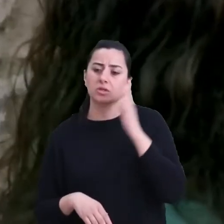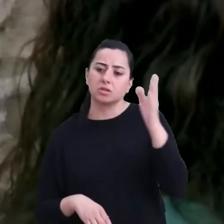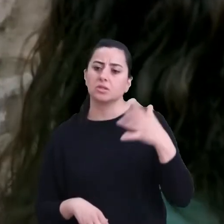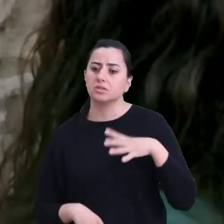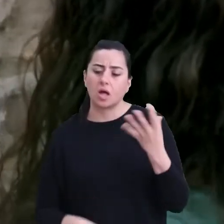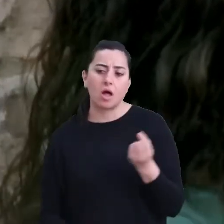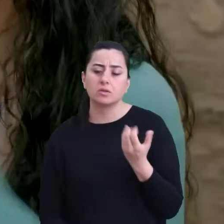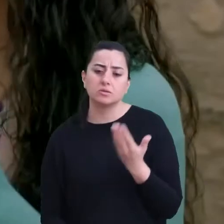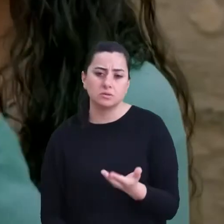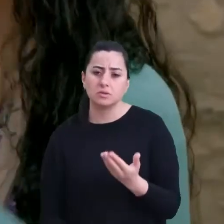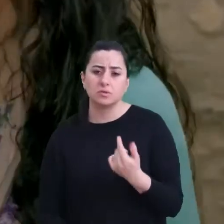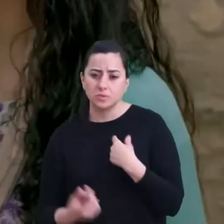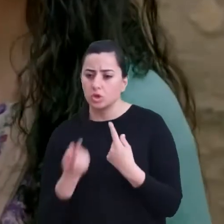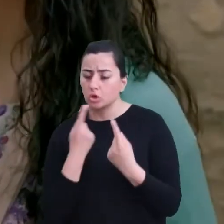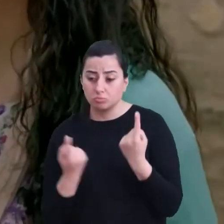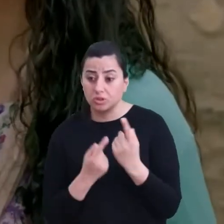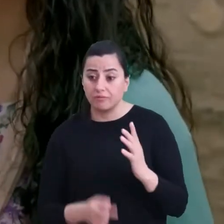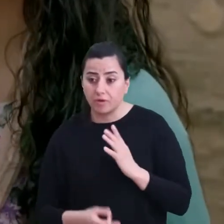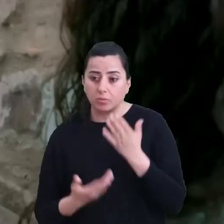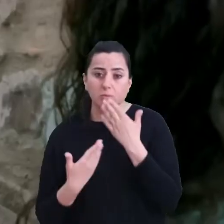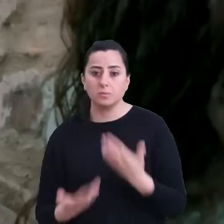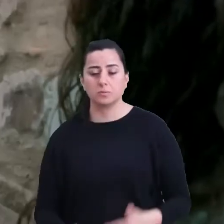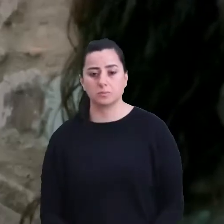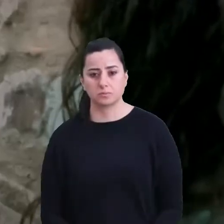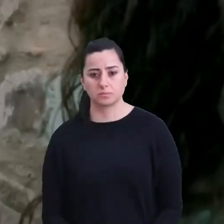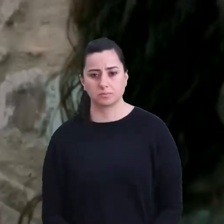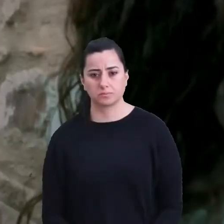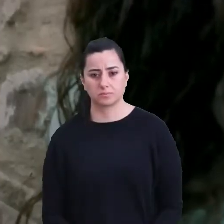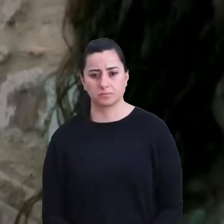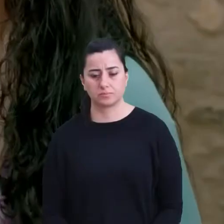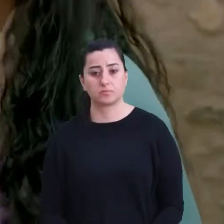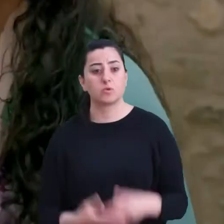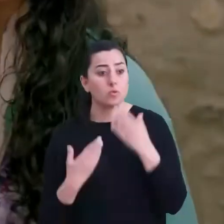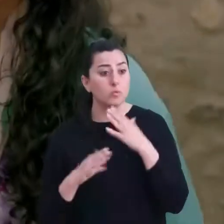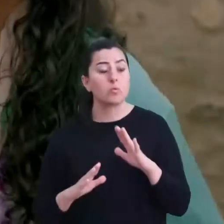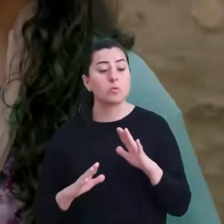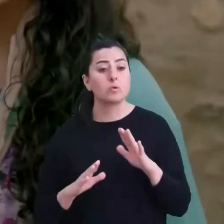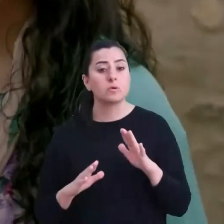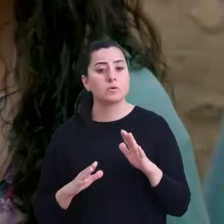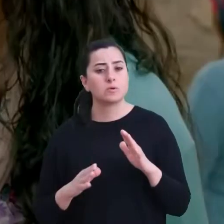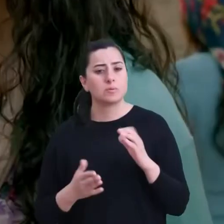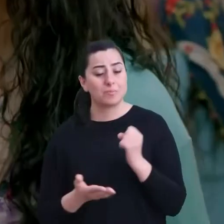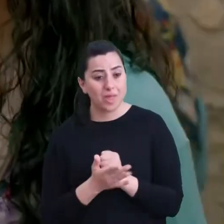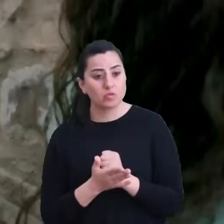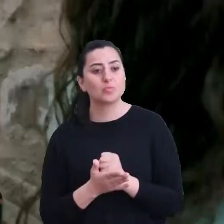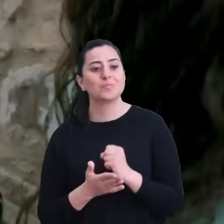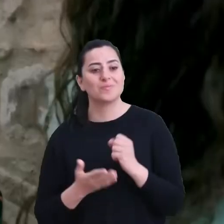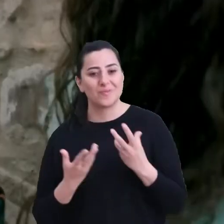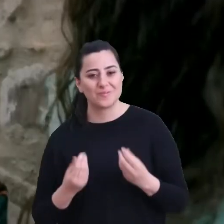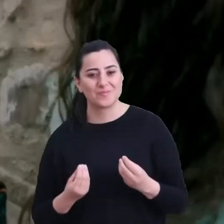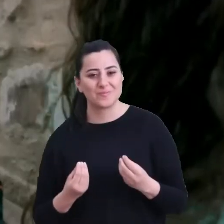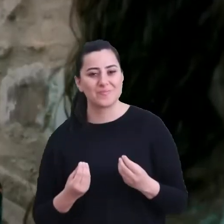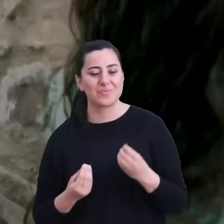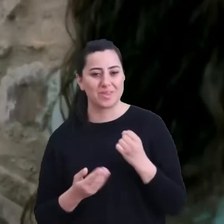köstencelerin kızını istedin. Bizim konuşacak bir şeyimiz kaldı mı? Afalladı. Kalmadı mı? Mektubu, ha mektup.